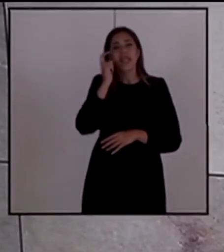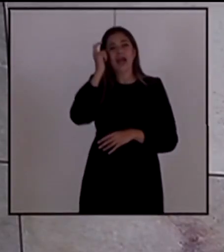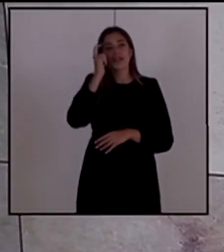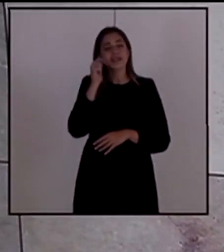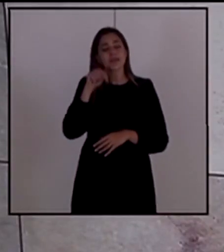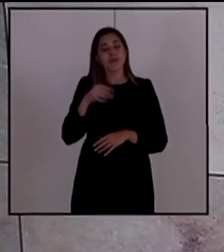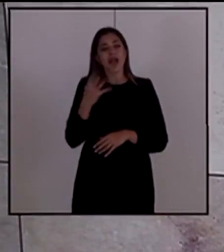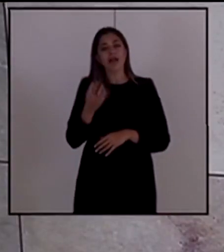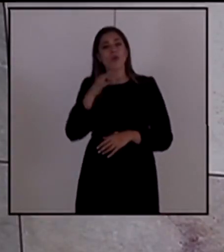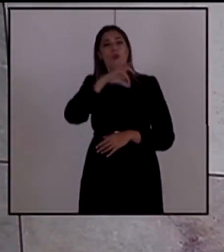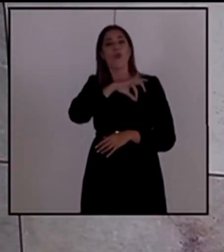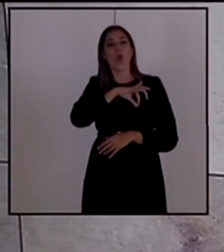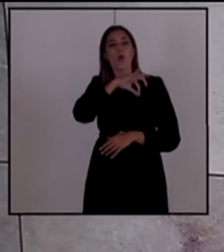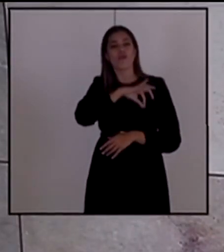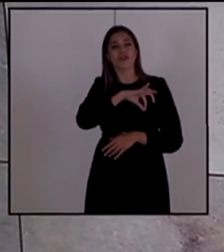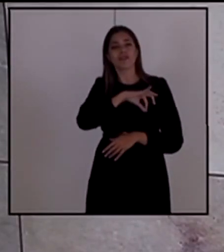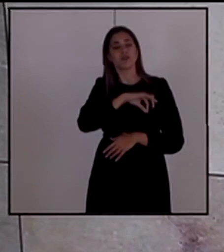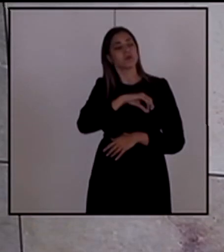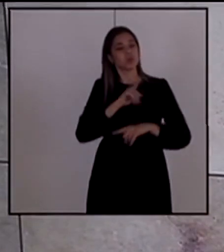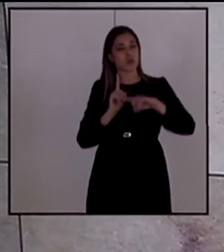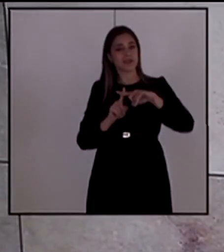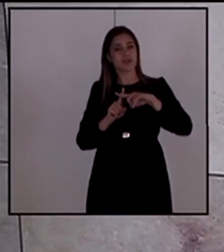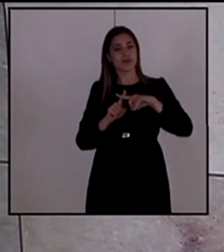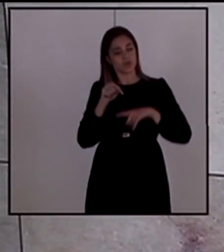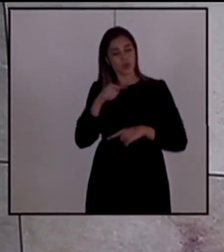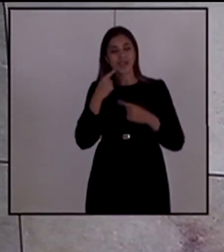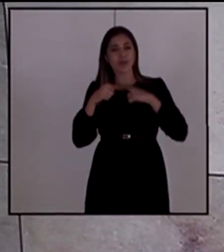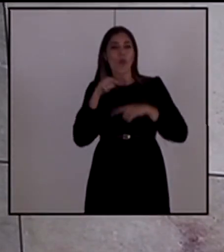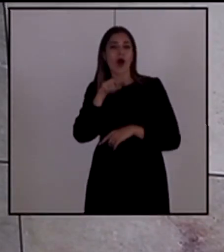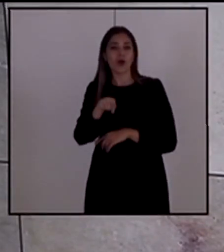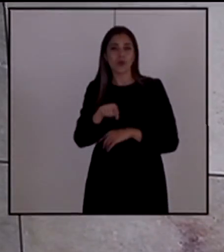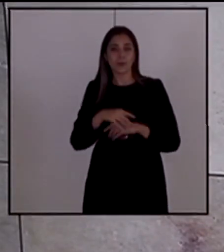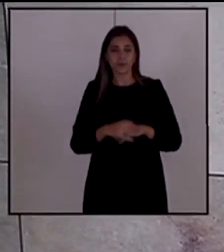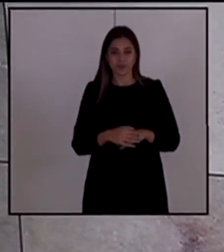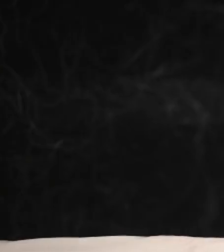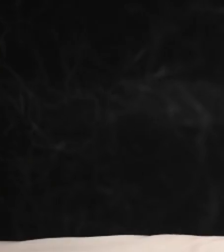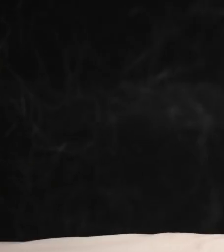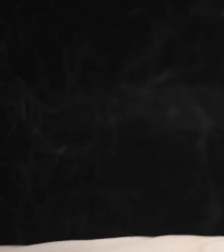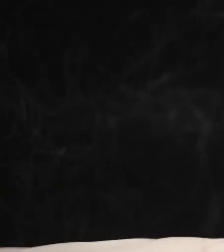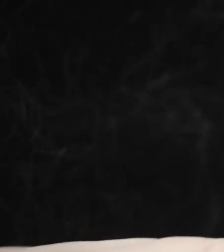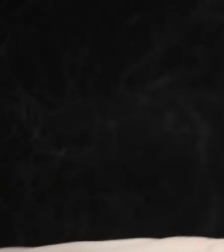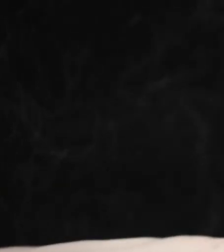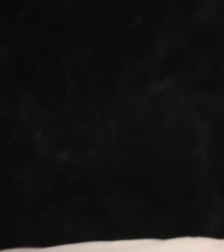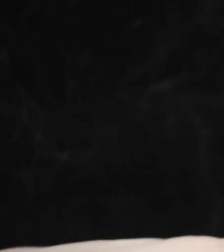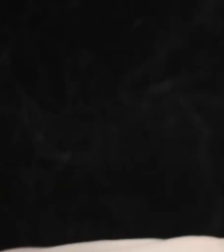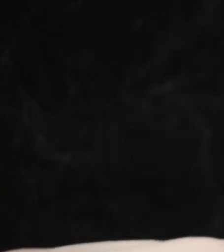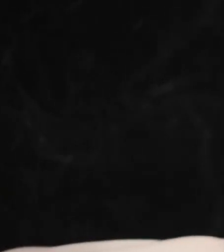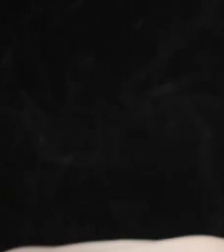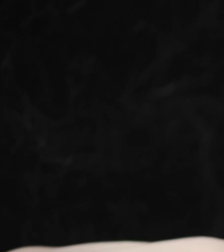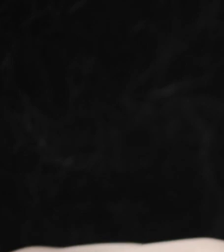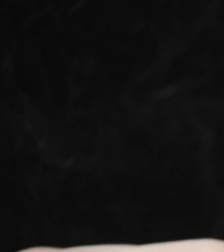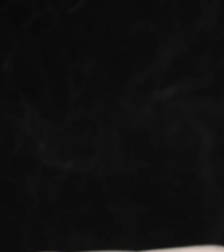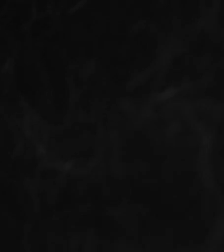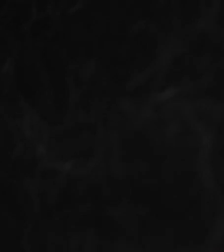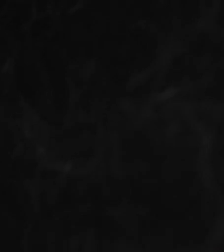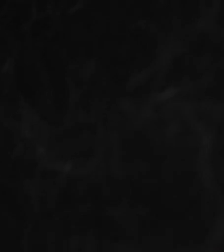deputat Melkin Paul aġuzgalja għalli dawk laqdid volontarie sinċira għandominatawku lajnuna u għalli għandu ikunem diskussjoni dwar